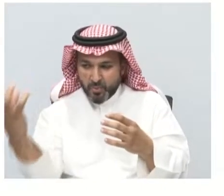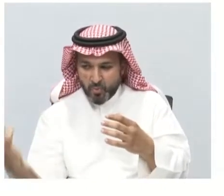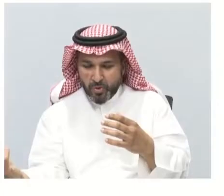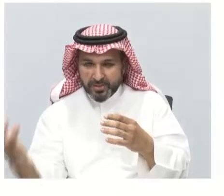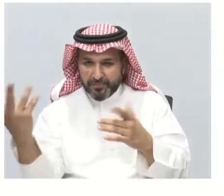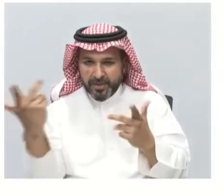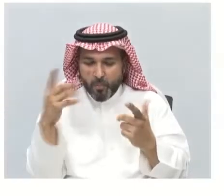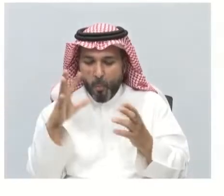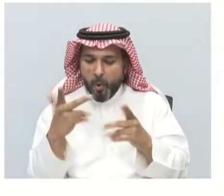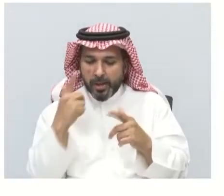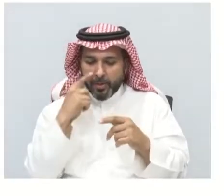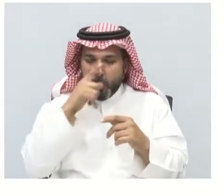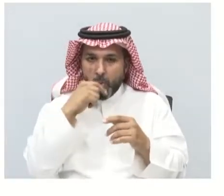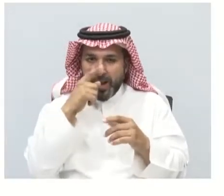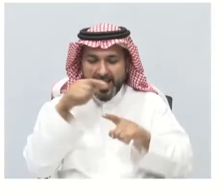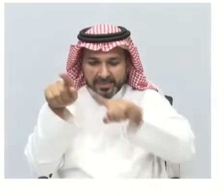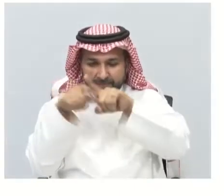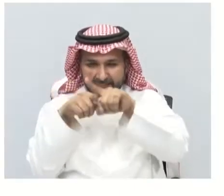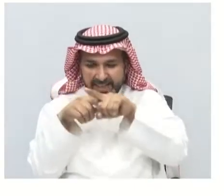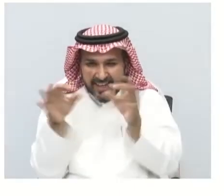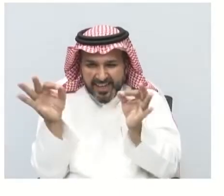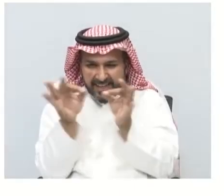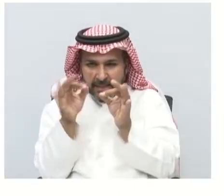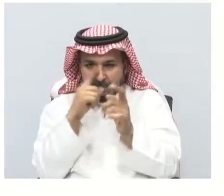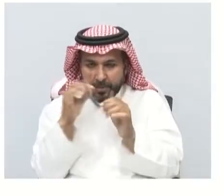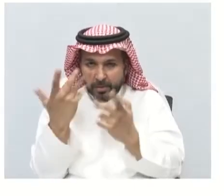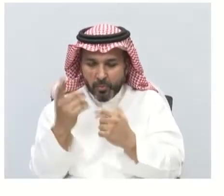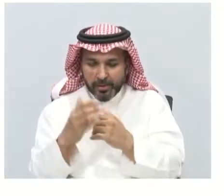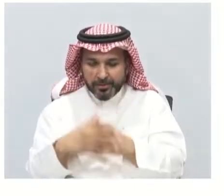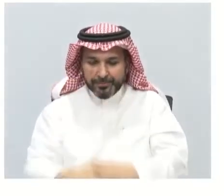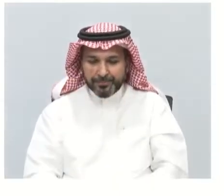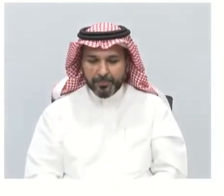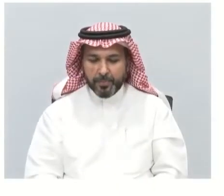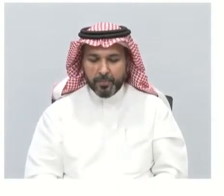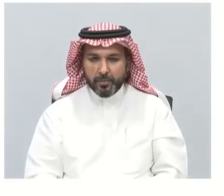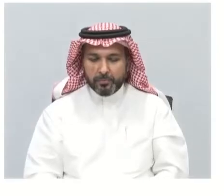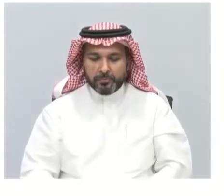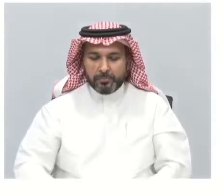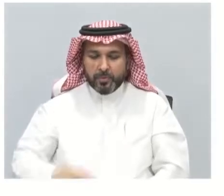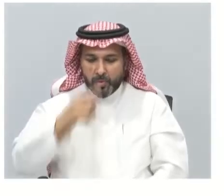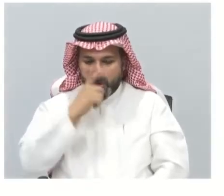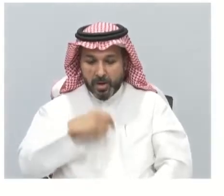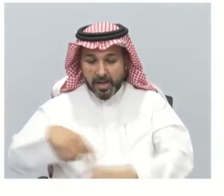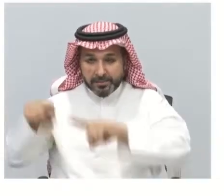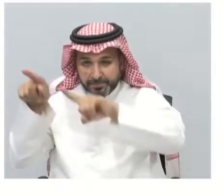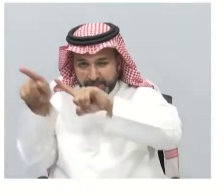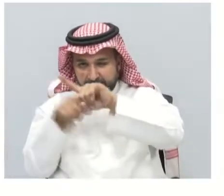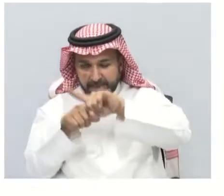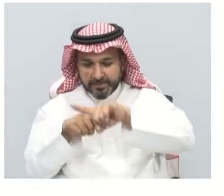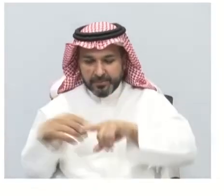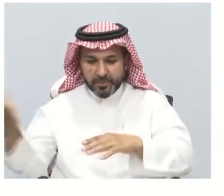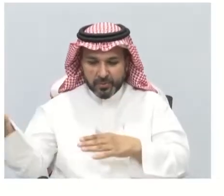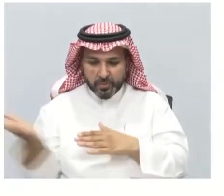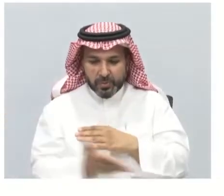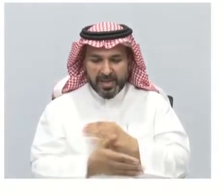هذه المنطقه اذا خط التصريف الرئيسي الممثل بالمستقيم ب المستقيم ام انشئ القطعه المستقيم التي يمثل طولها